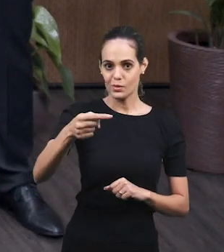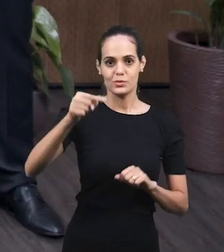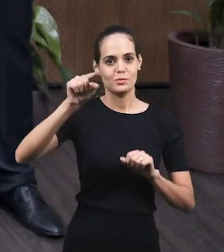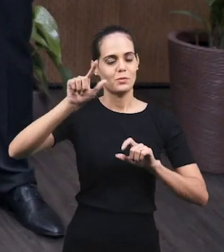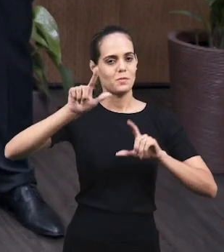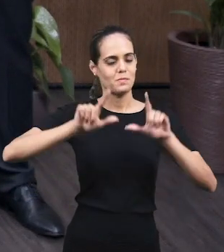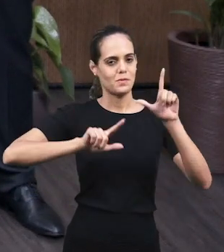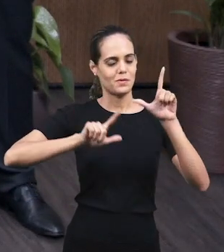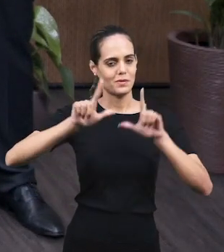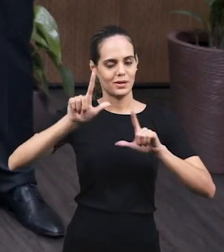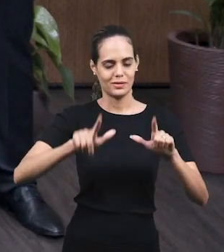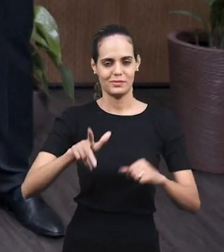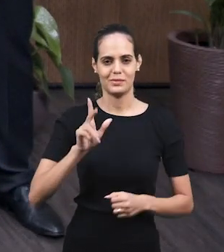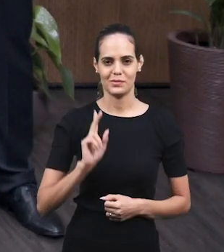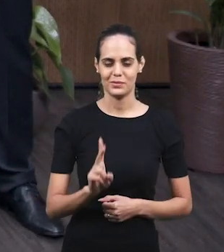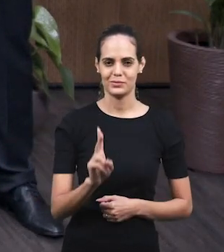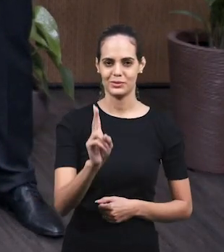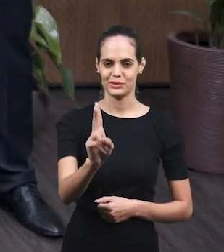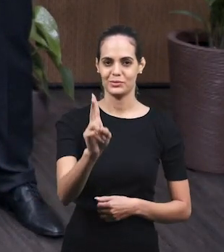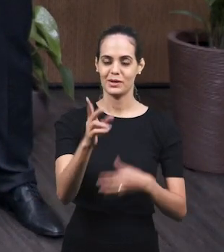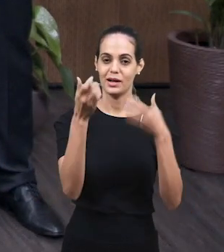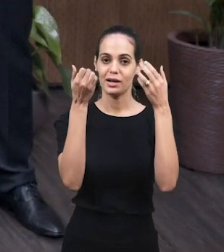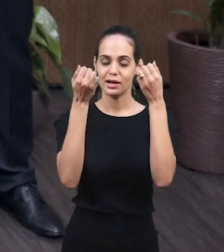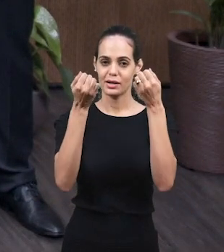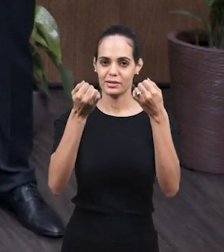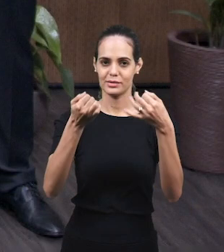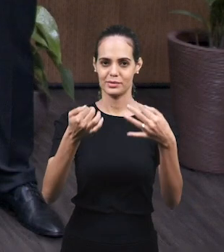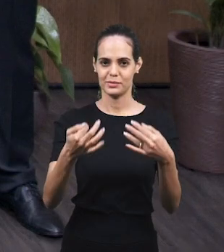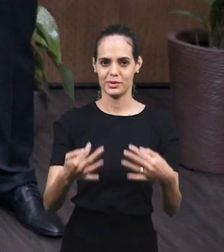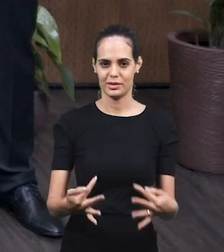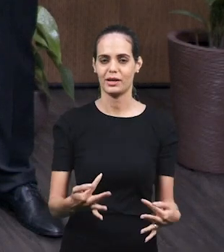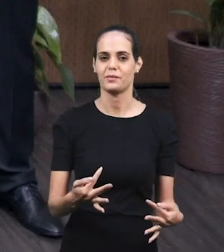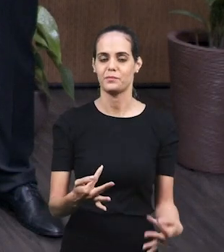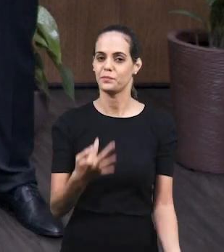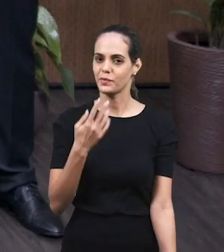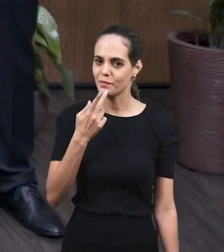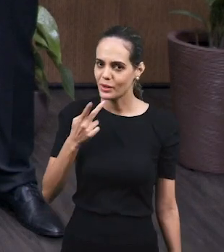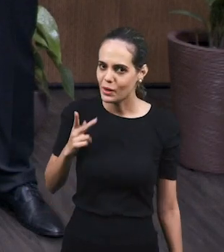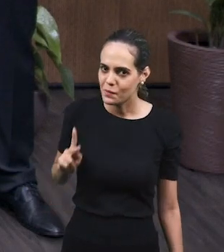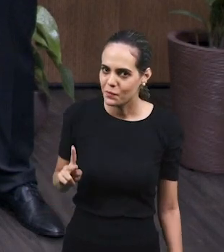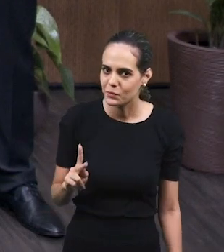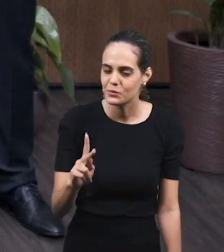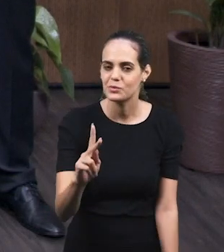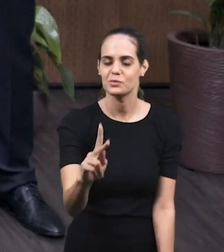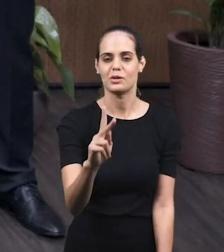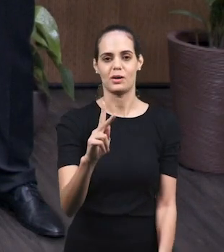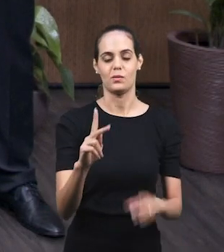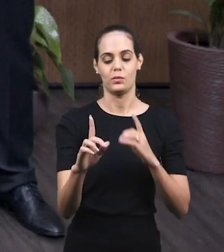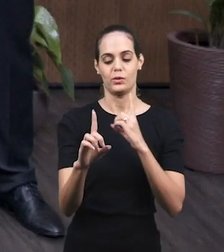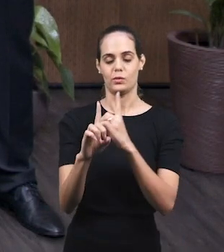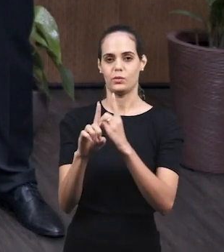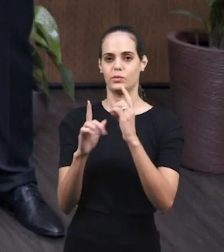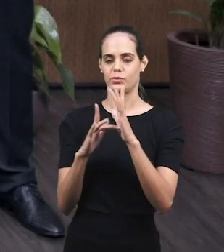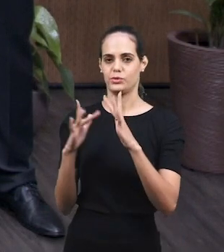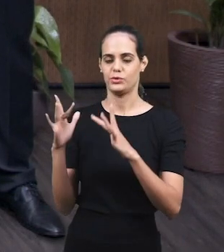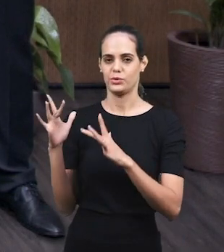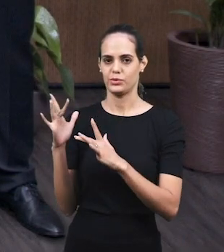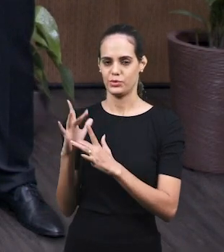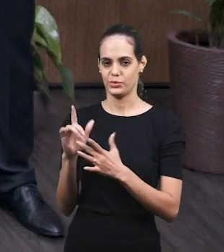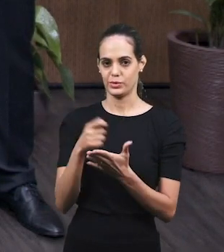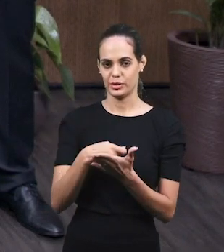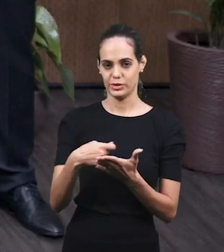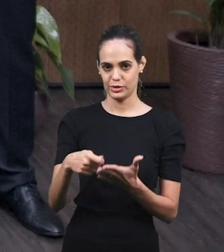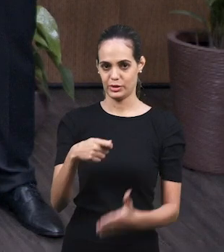la séquence. Dans la programmation prochaine, nous allons continuer à parler